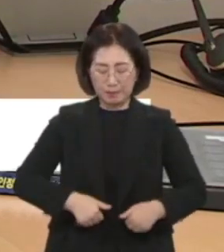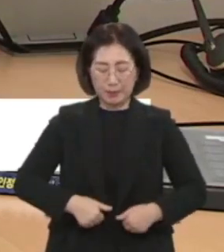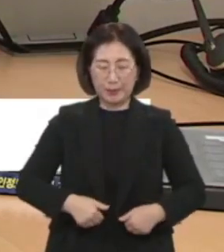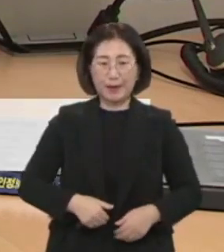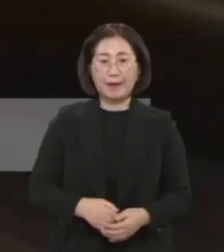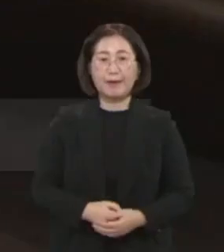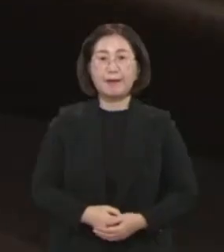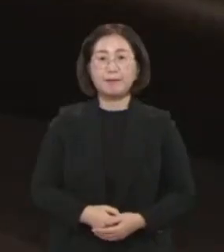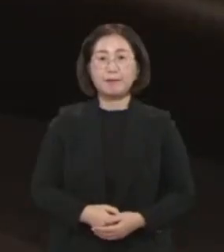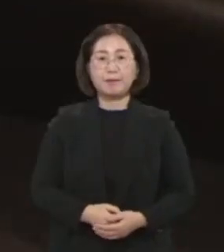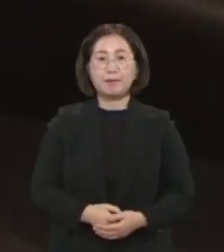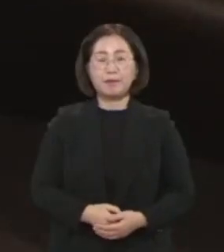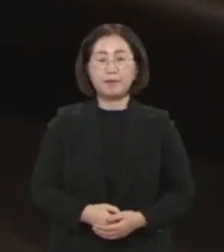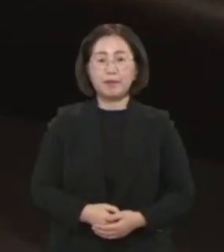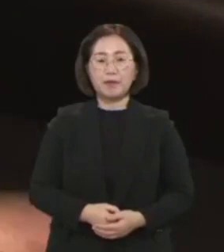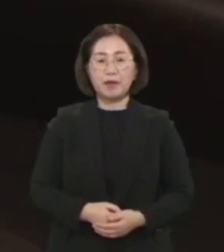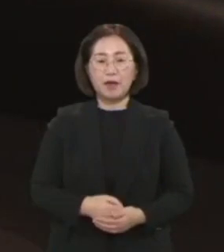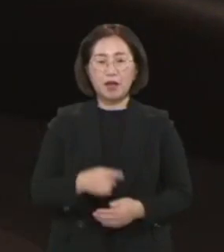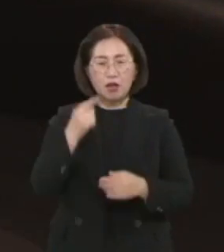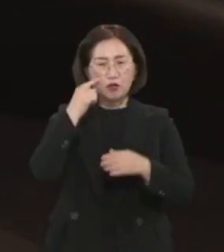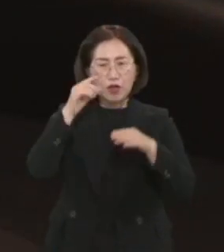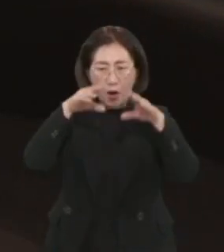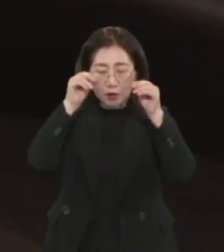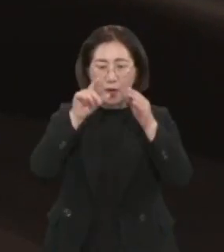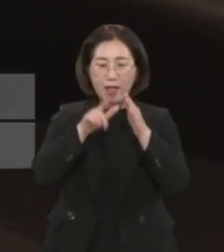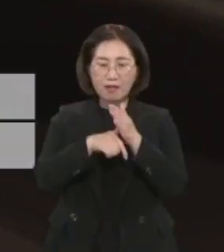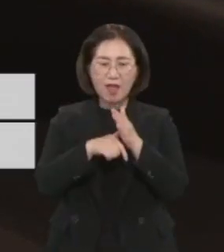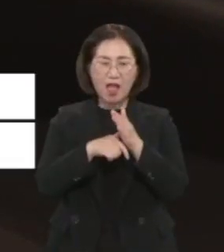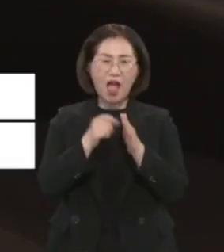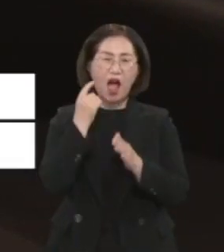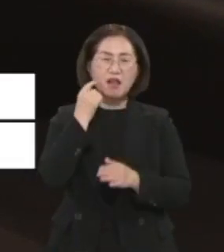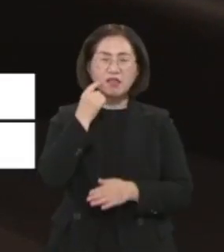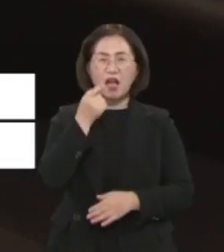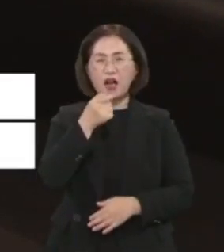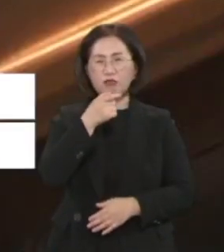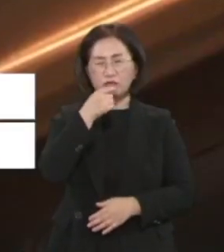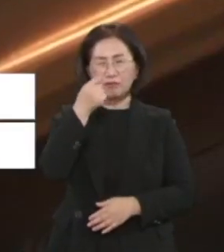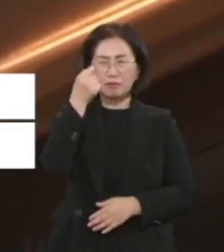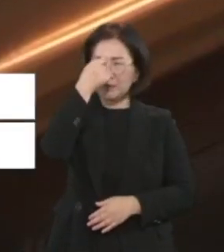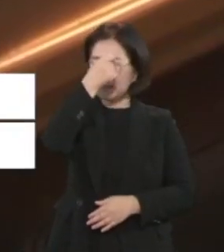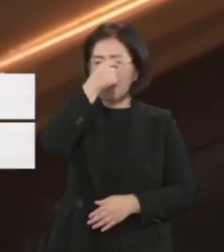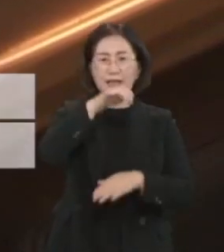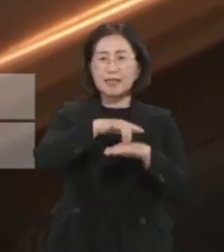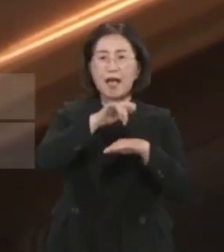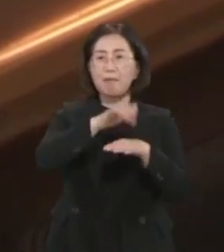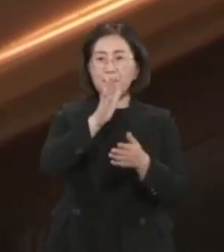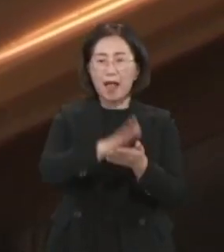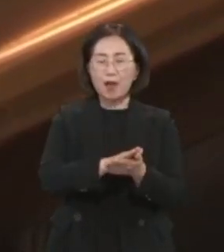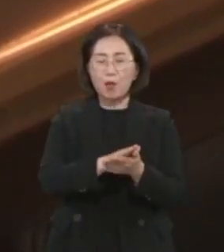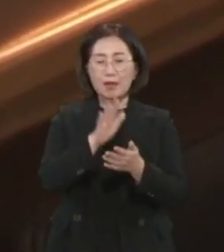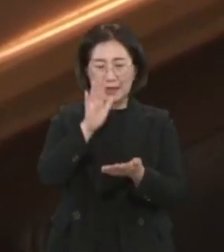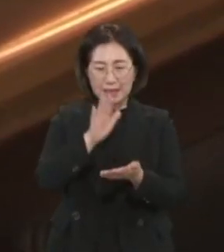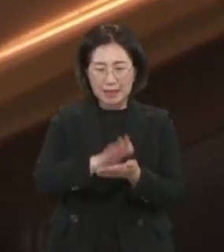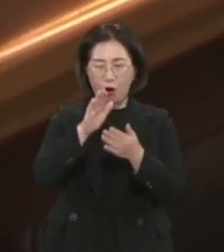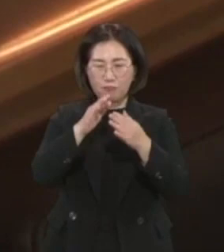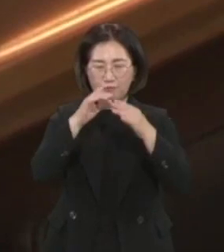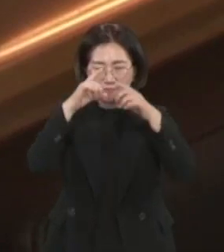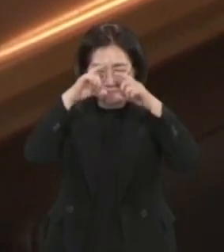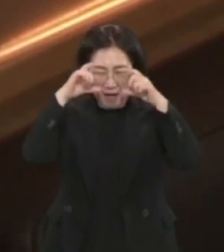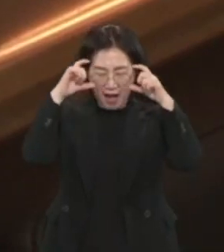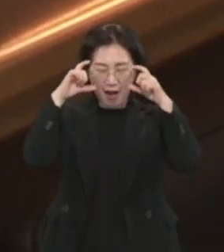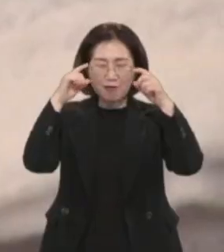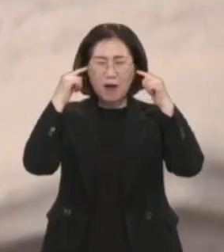필요합니다. 눈이 건조할 때 매번 인공눈물을 사용하는 대신 온찜질과 마사지를 해주는